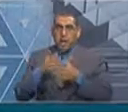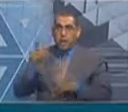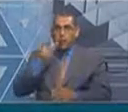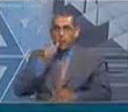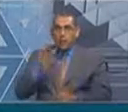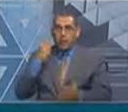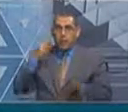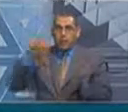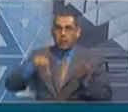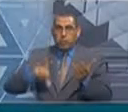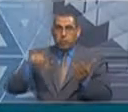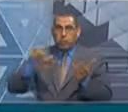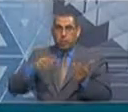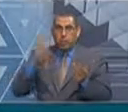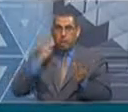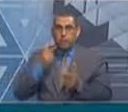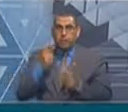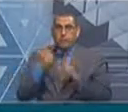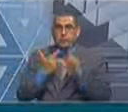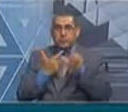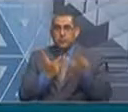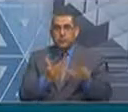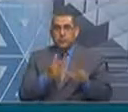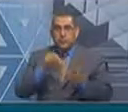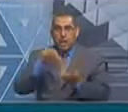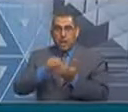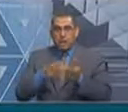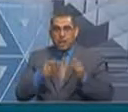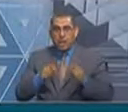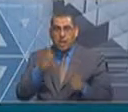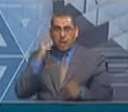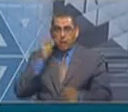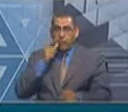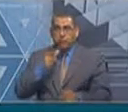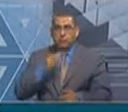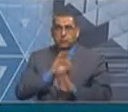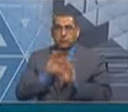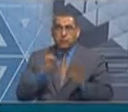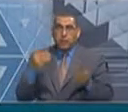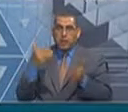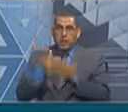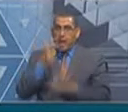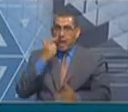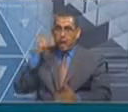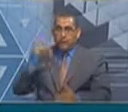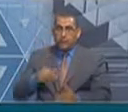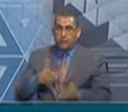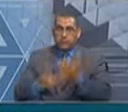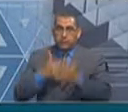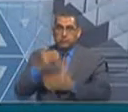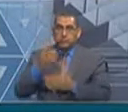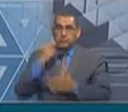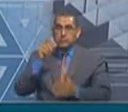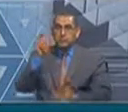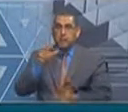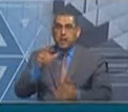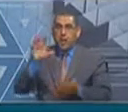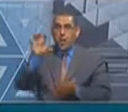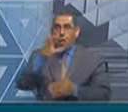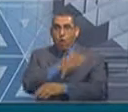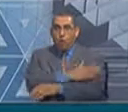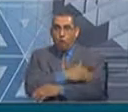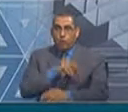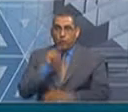أخفقت في تمديد حظر الأسلحة على طهران حذرت بدورها من عواقب ستطال أي دولة عضو في